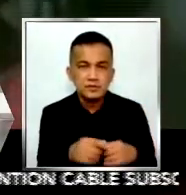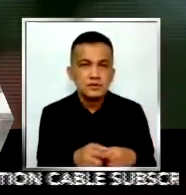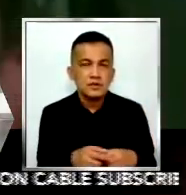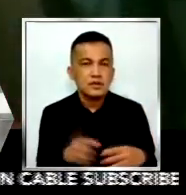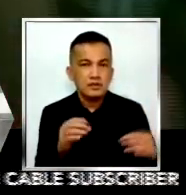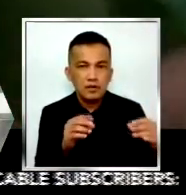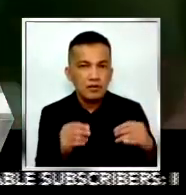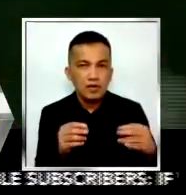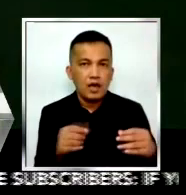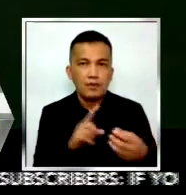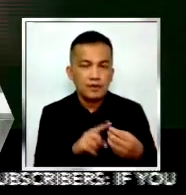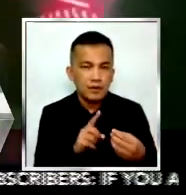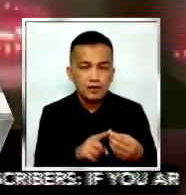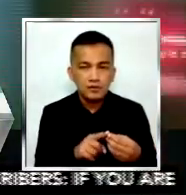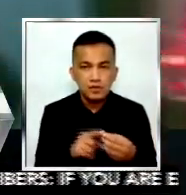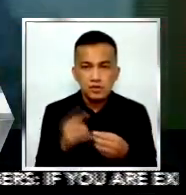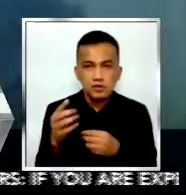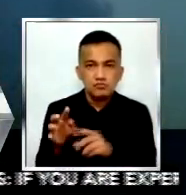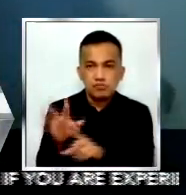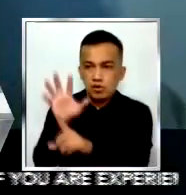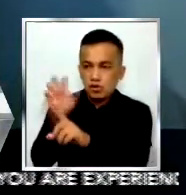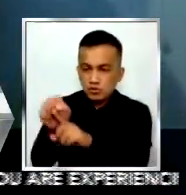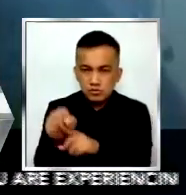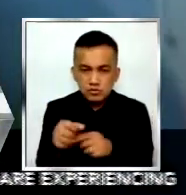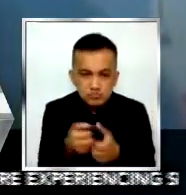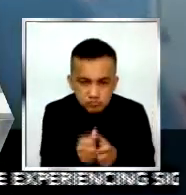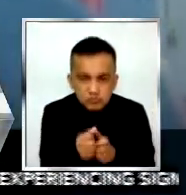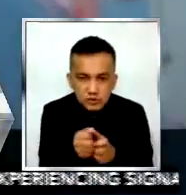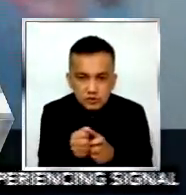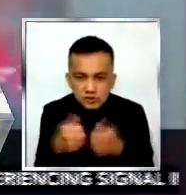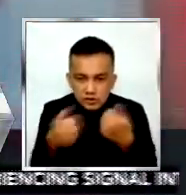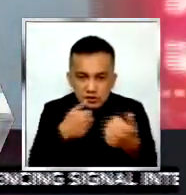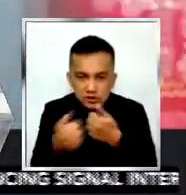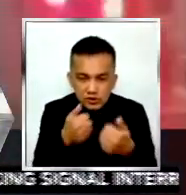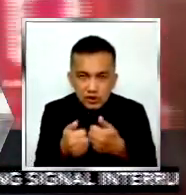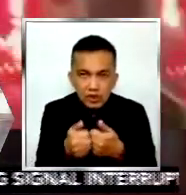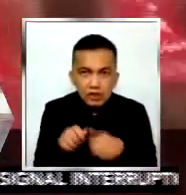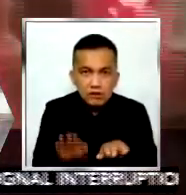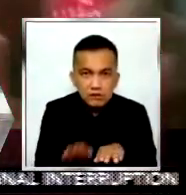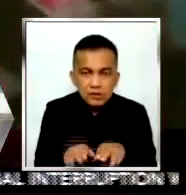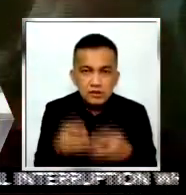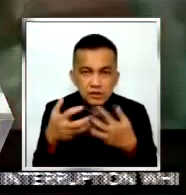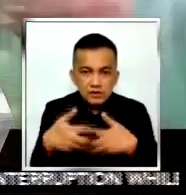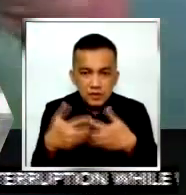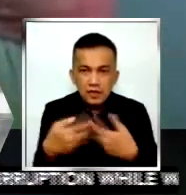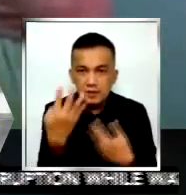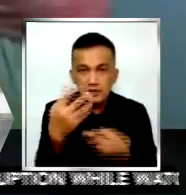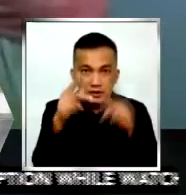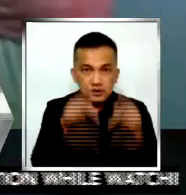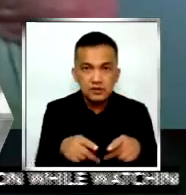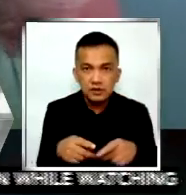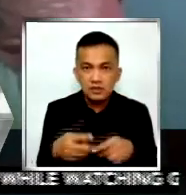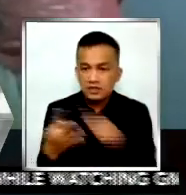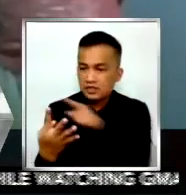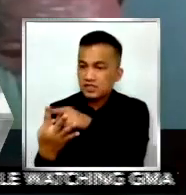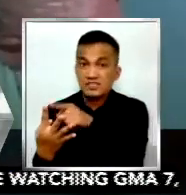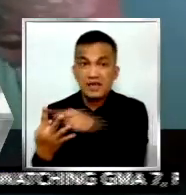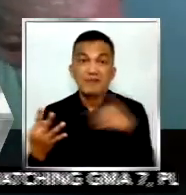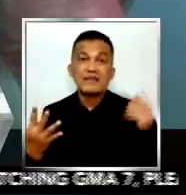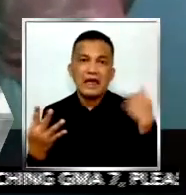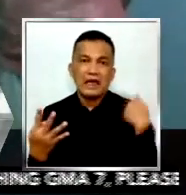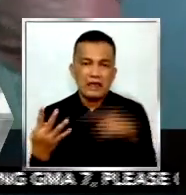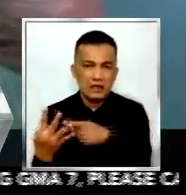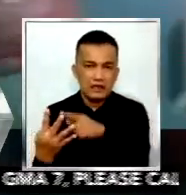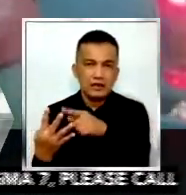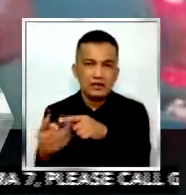Huli sa akto habang subsob sa video karera at fruit game machine ang apat na tao kabilang ang isang minor de edad. Hinuli sila pati na ang operator